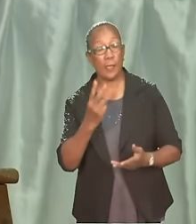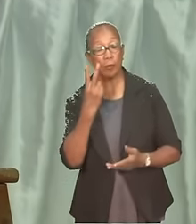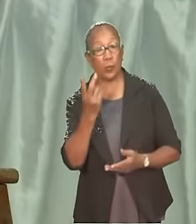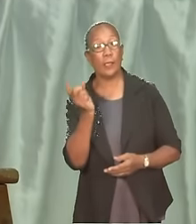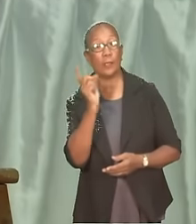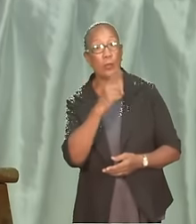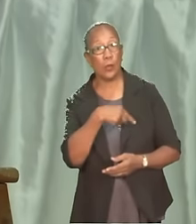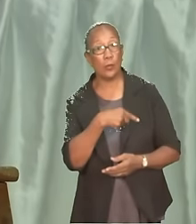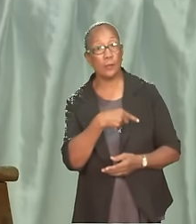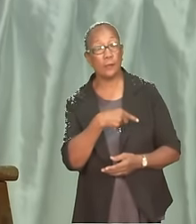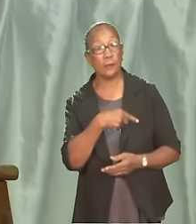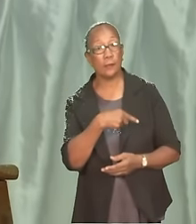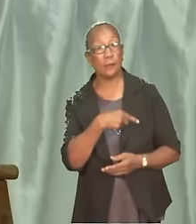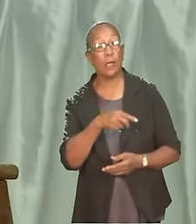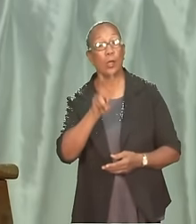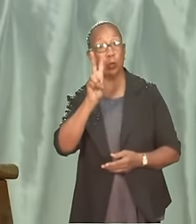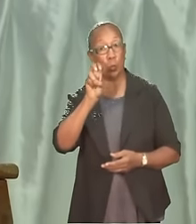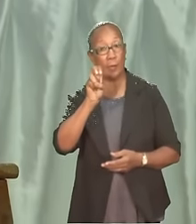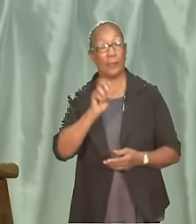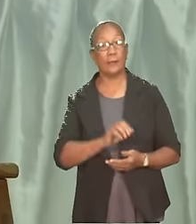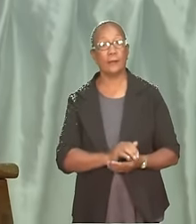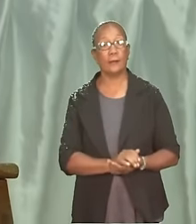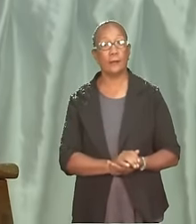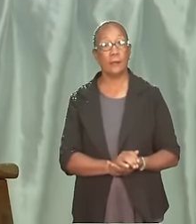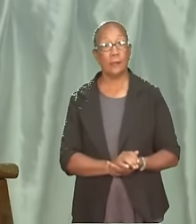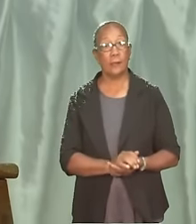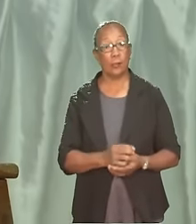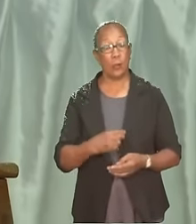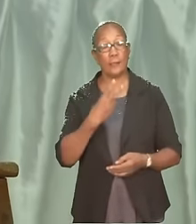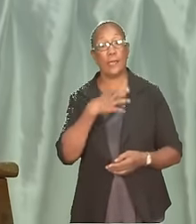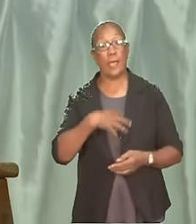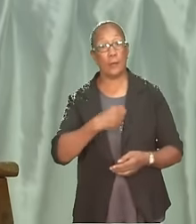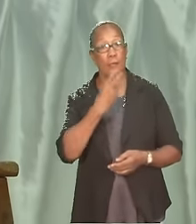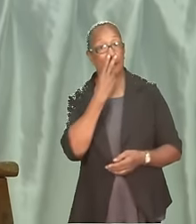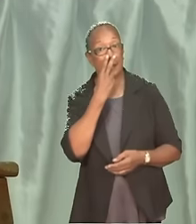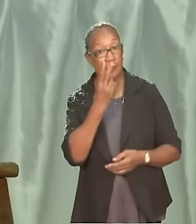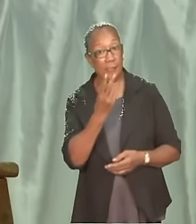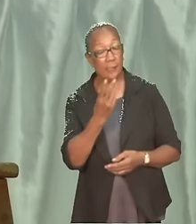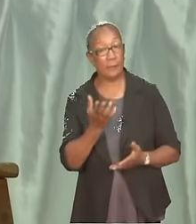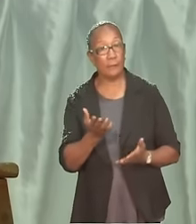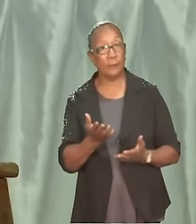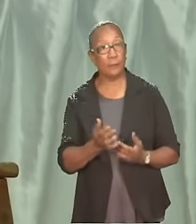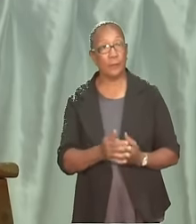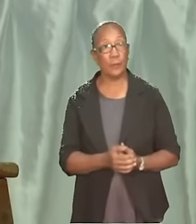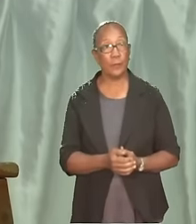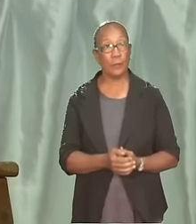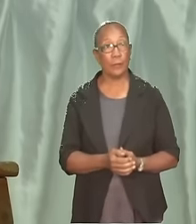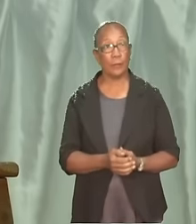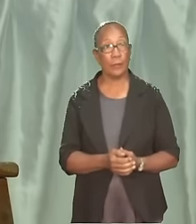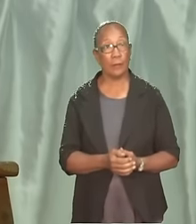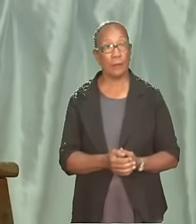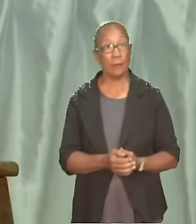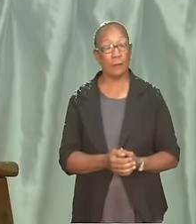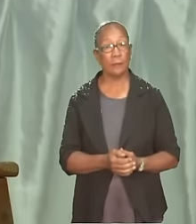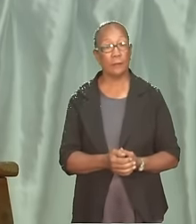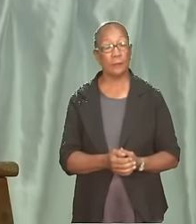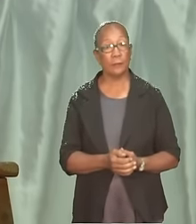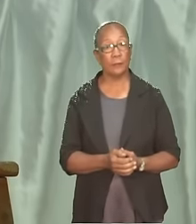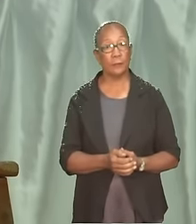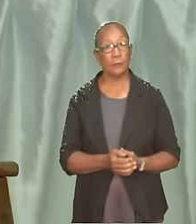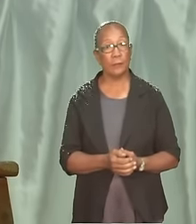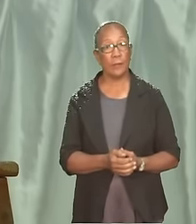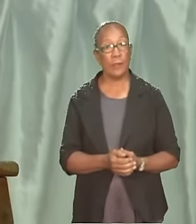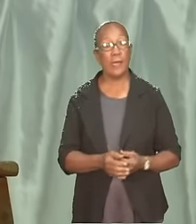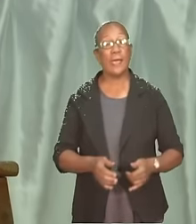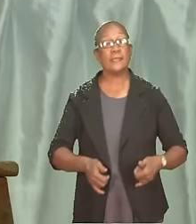mei 2020. En zoals u net gezien heeft, daarover straks nog meer. Is er hard gewerkt. Is